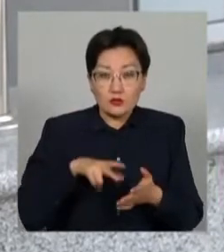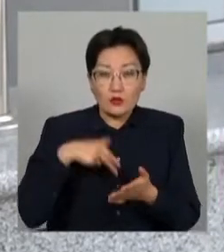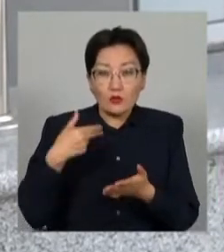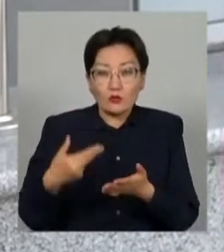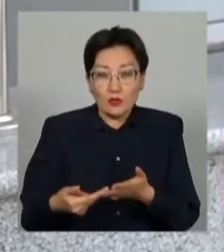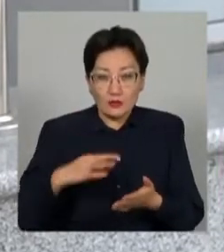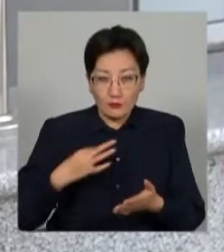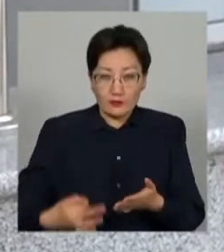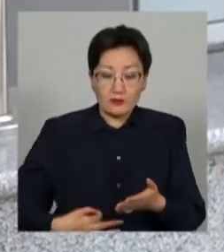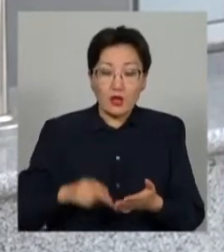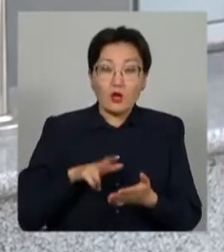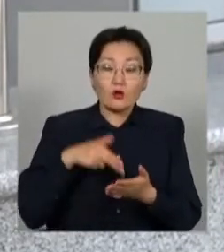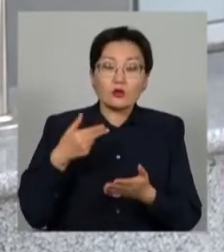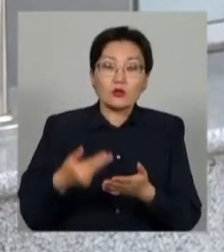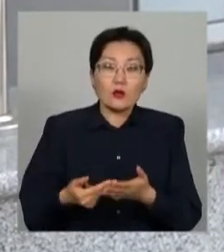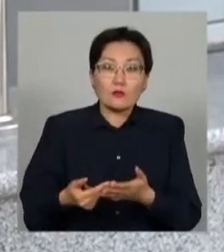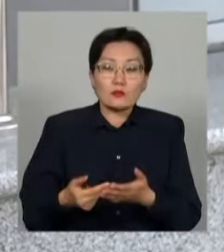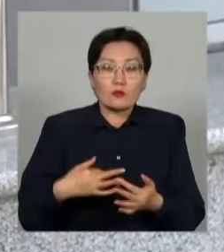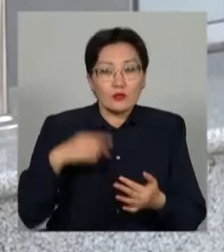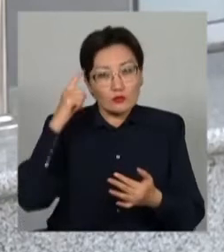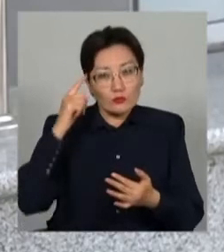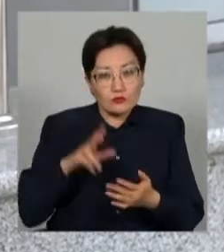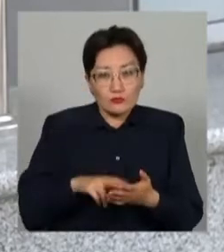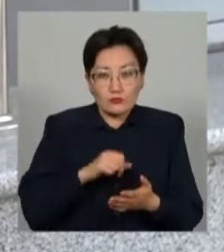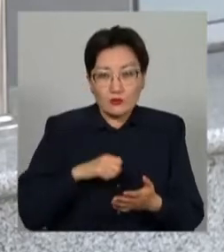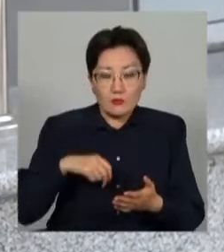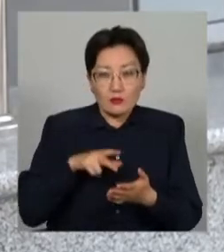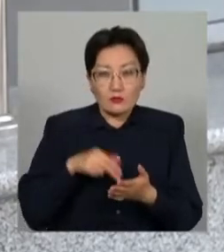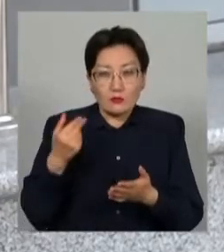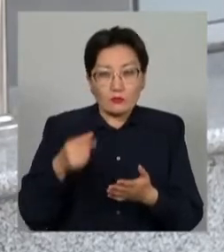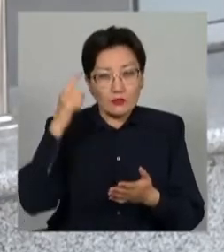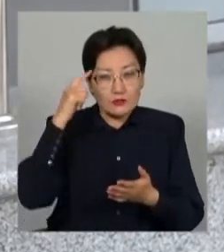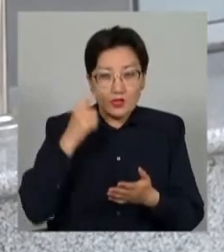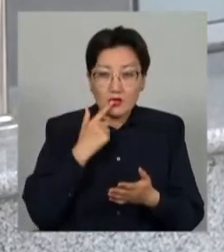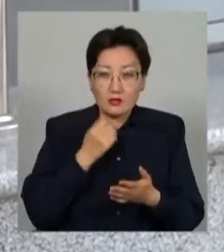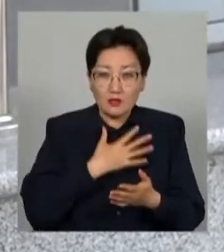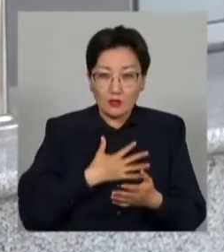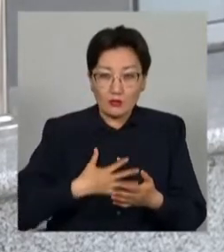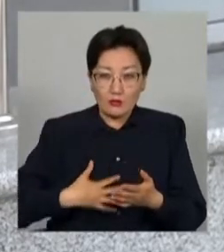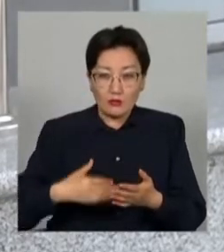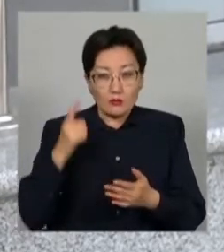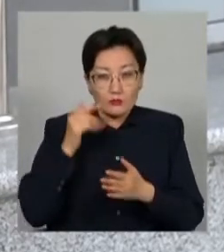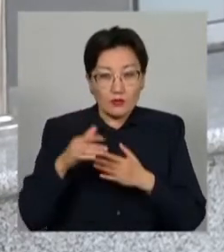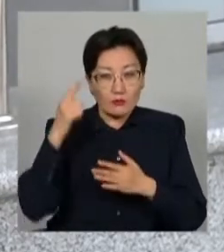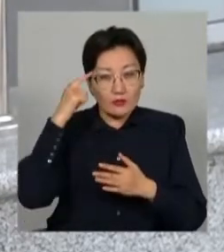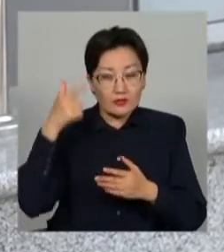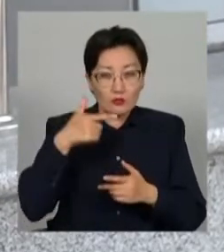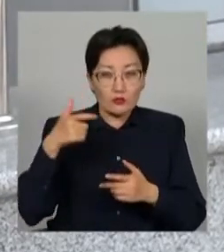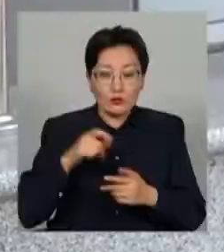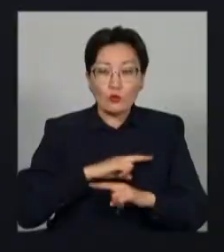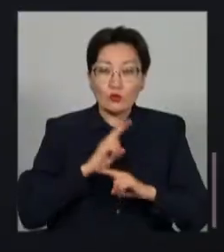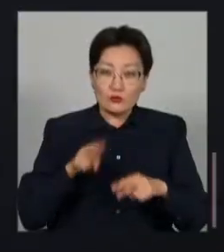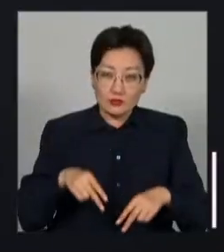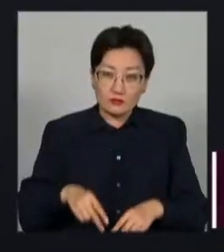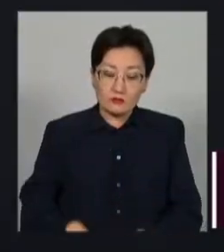балам. Құлағанда бүйтіп шалынып құлады ма деп ойлап едім, басынан бір кезде қан кетті. Сол кезде түсіндім басынан оқ тиіп өліп жатқанын.